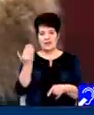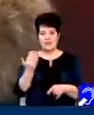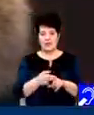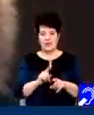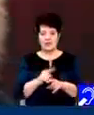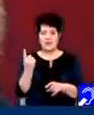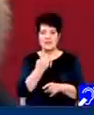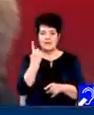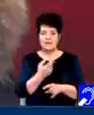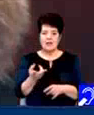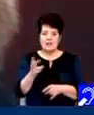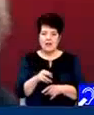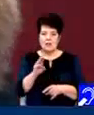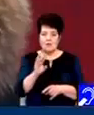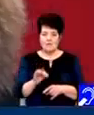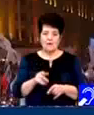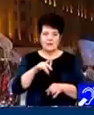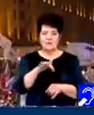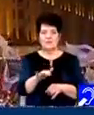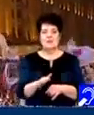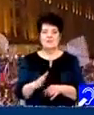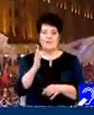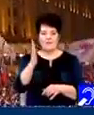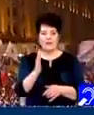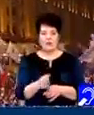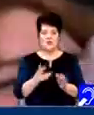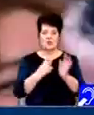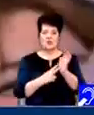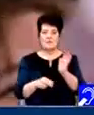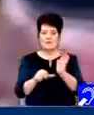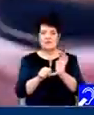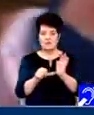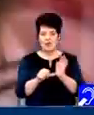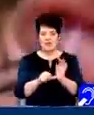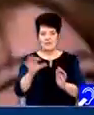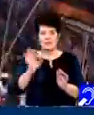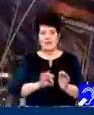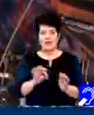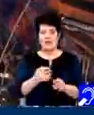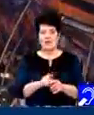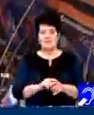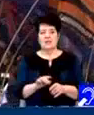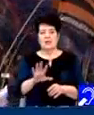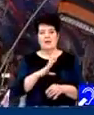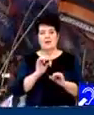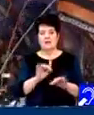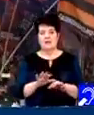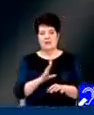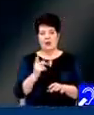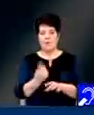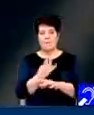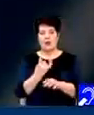это единство нужно для того, чтобы двигаться вперед. Cu peste 76% din voturi, Vladimir Putin nu a avut practic adversari,